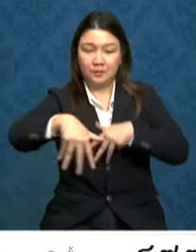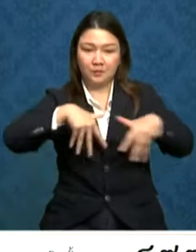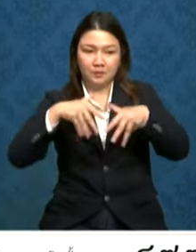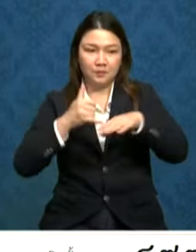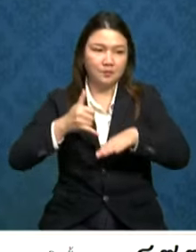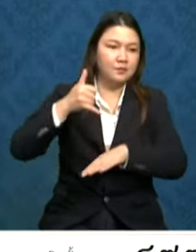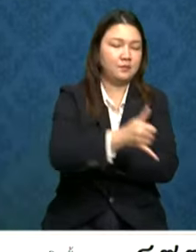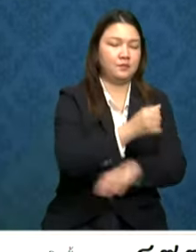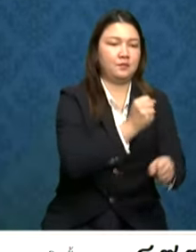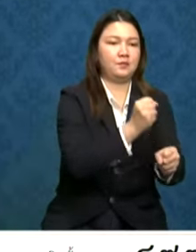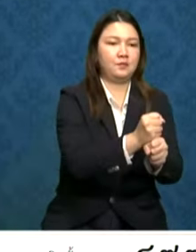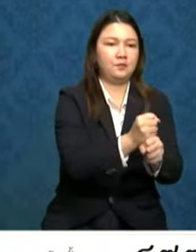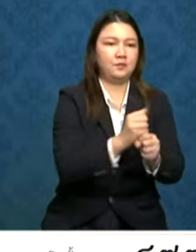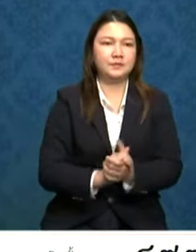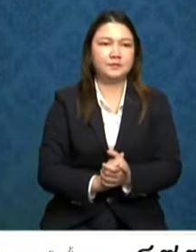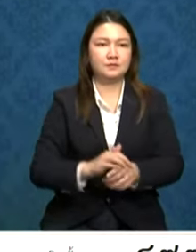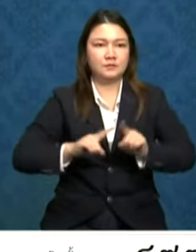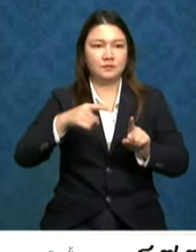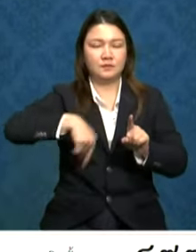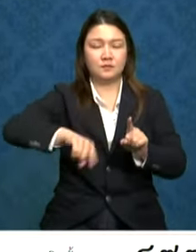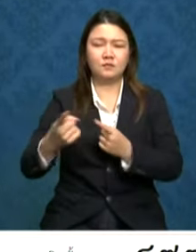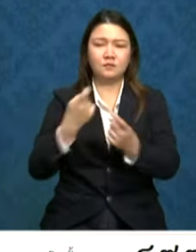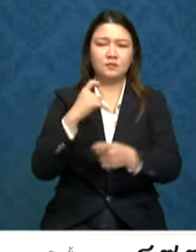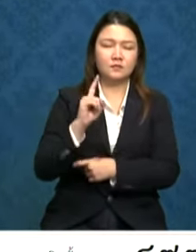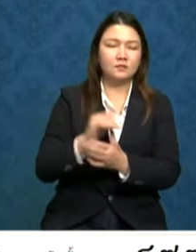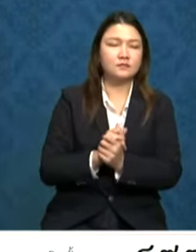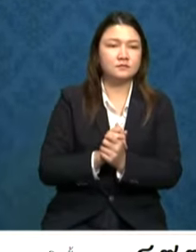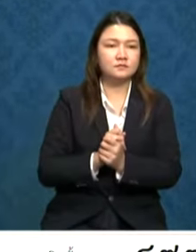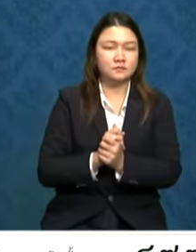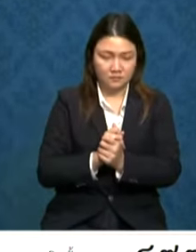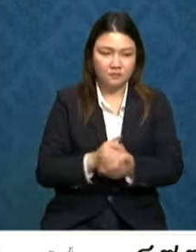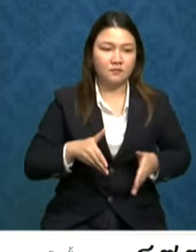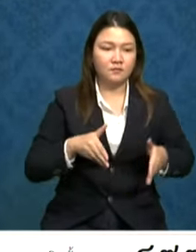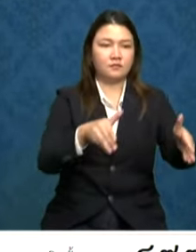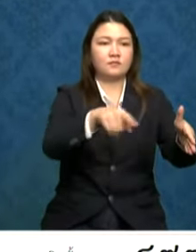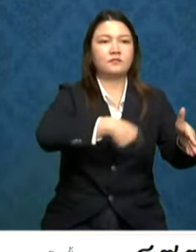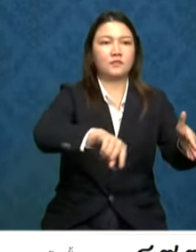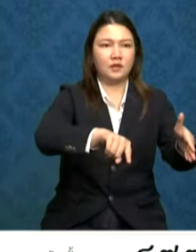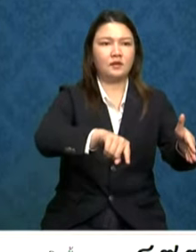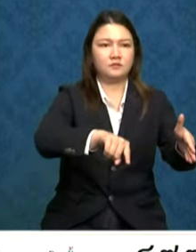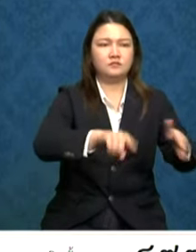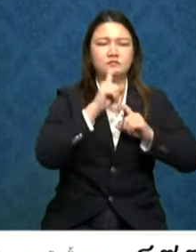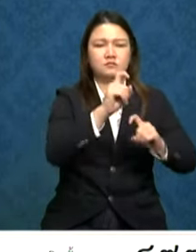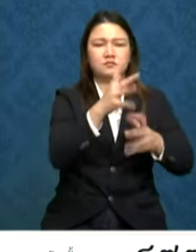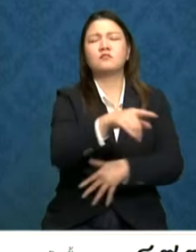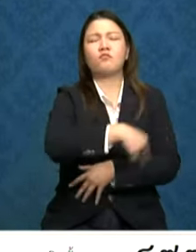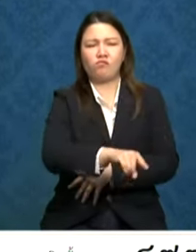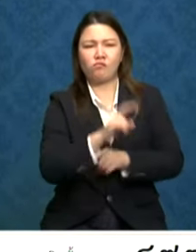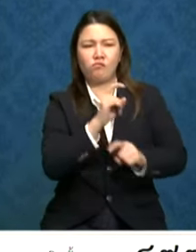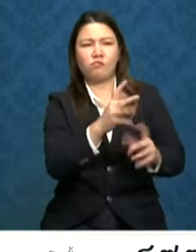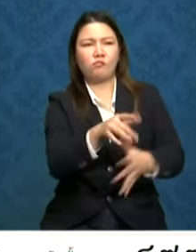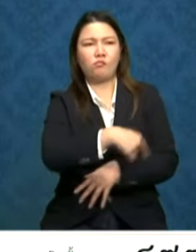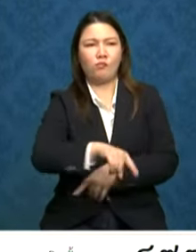ที่จะเข้าไปทำงานแต่ก็จะมีคนถามเีครับว่าบางพื้นที่เนี่ไม่ใช่เป็นพื้นที่ล่อแหลมเนี่ยแต่ทำไมทหาร